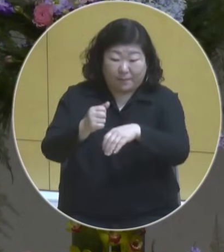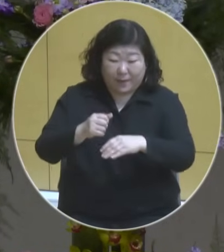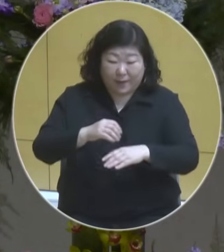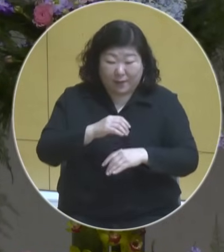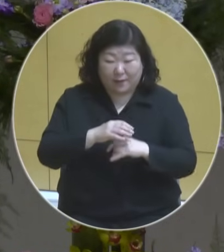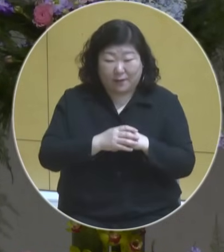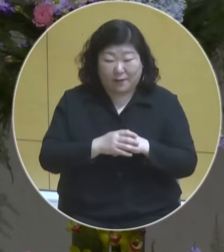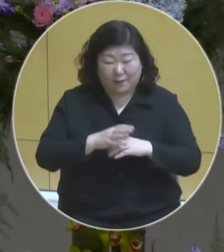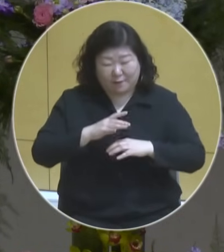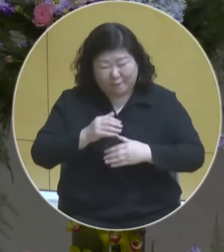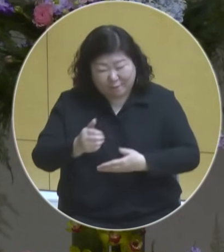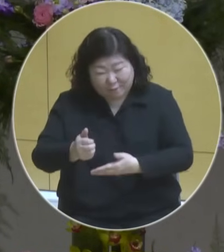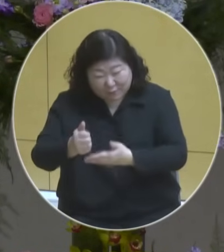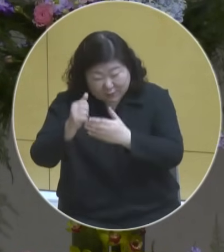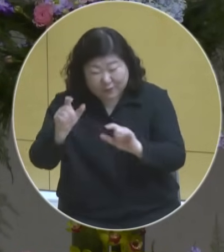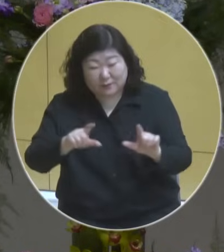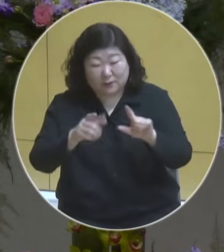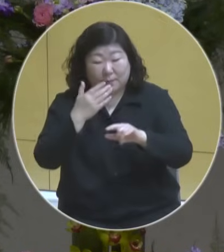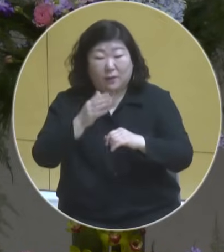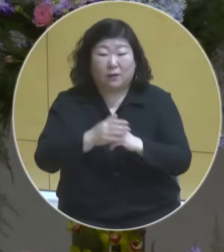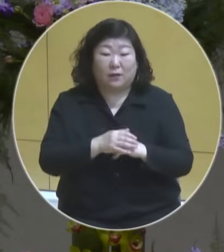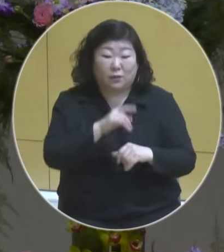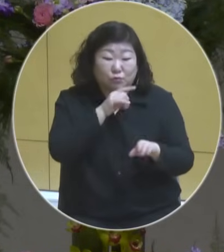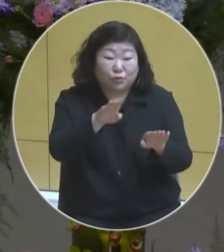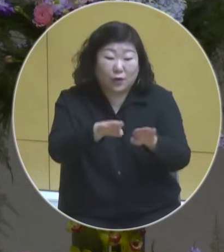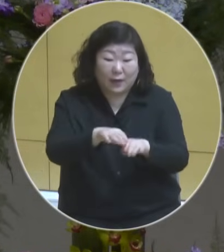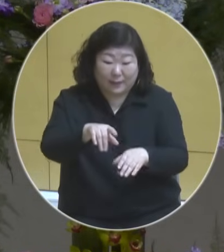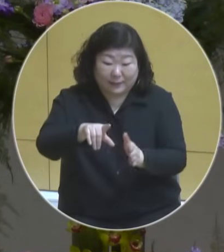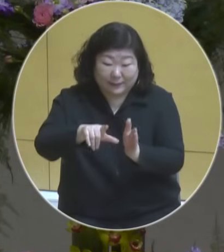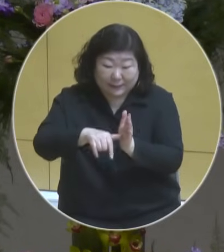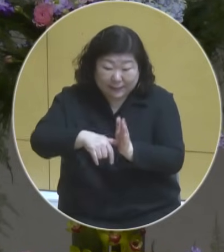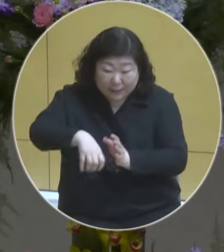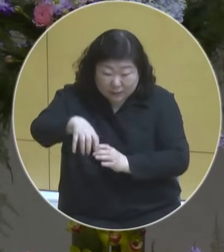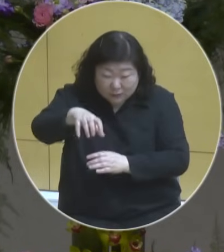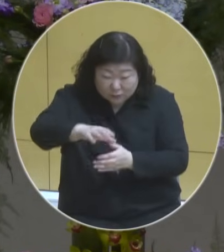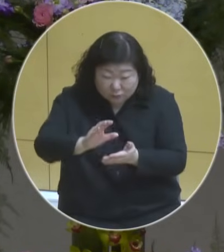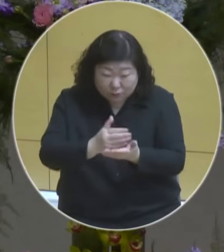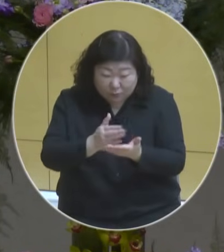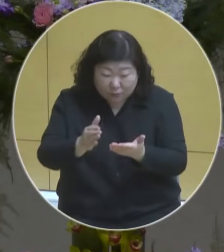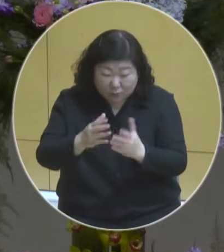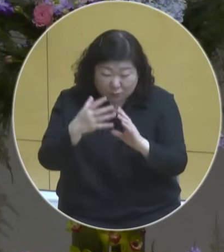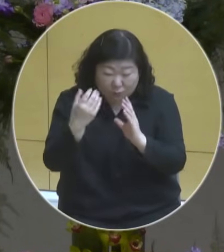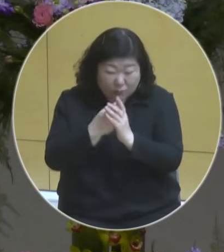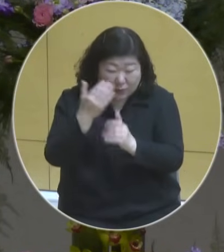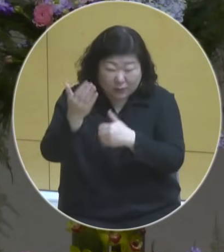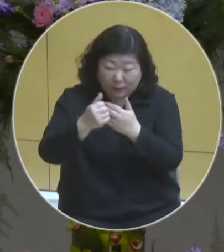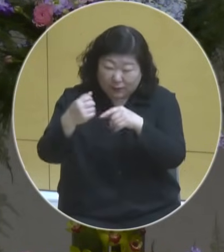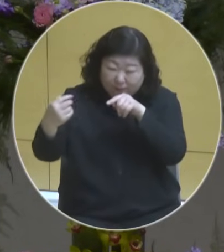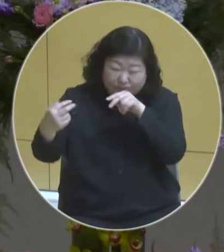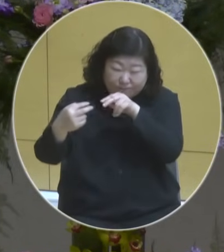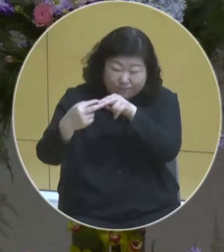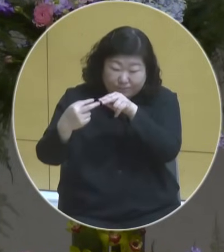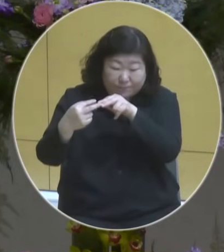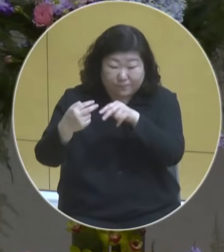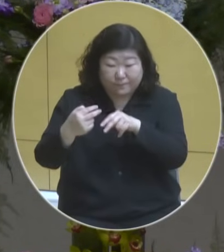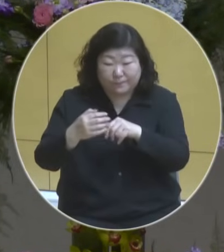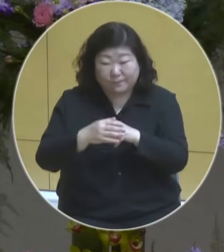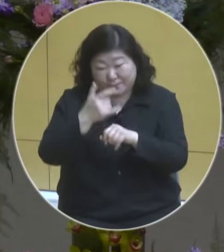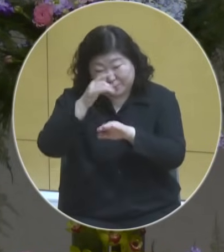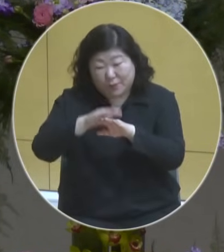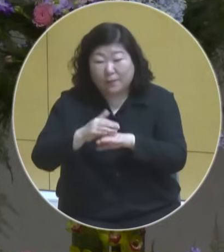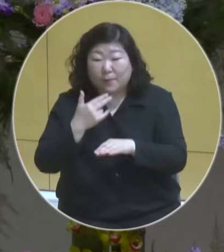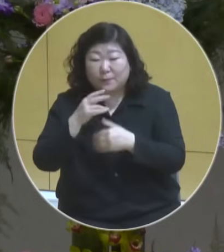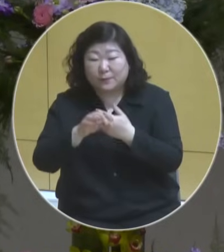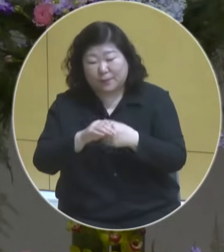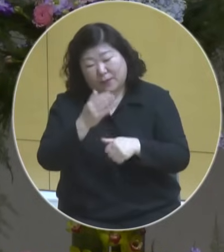수 있는 것입니다 주일날 시간과 장소를 구별하여 온전히 하나님께 초점 맞추는 예배가 없이는 하나님을